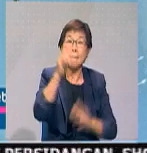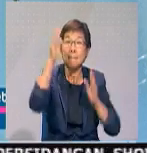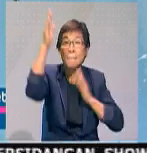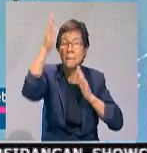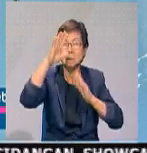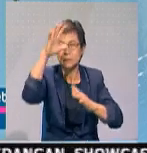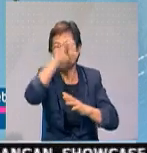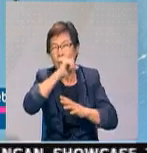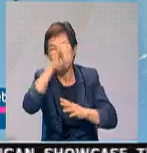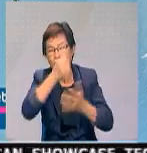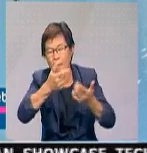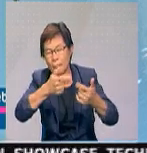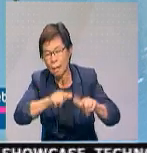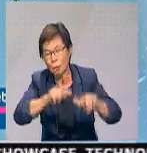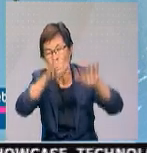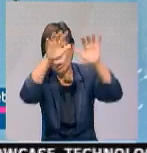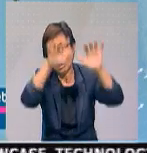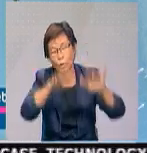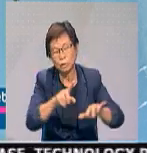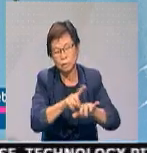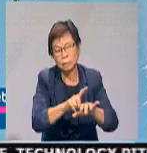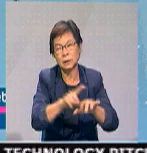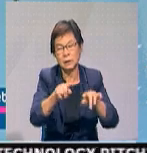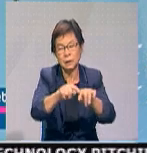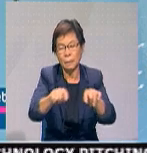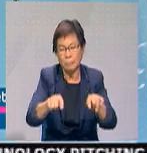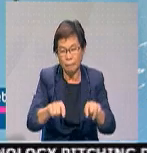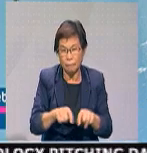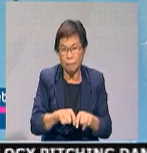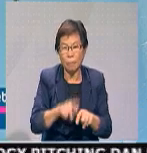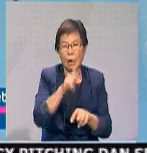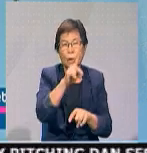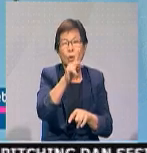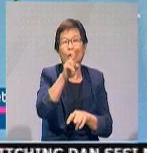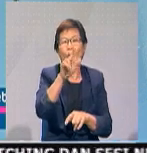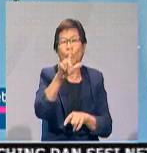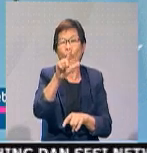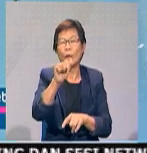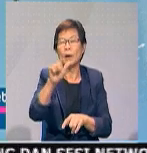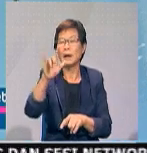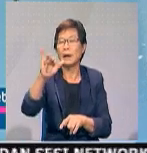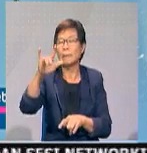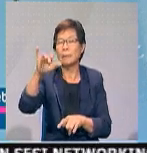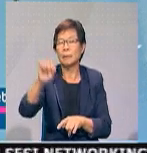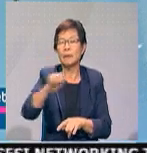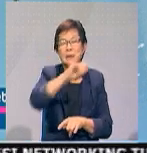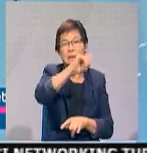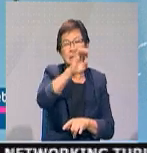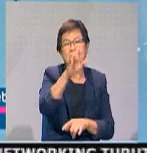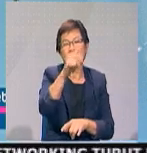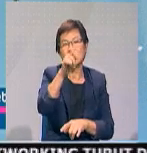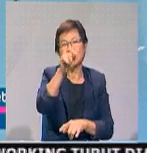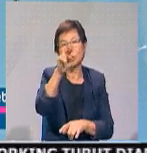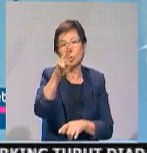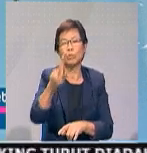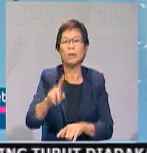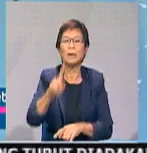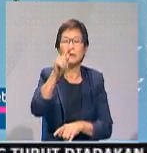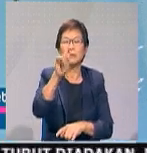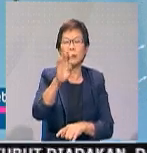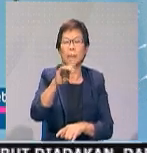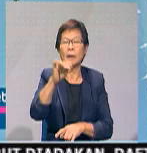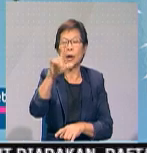menjangkakan akan berlaku hujan di kawasan Kuala Lipis, Jerantut, Temeloh dan juga Tanah Rata di